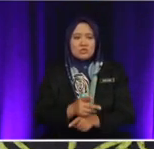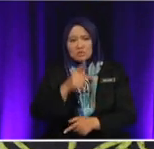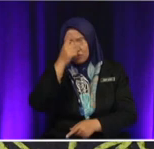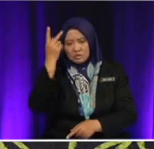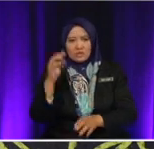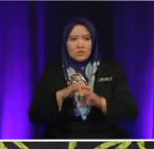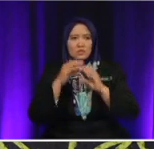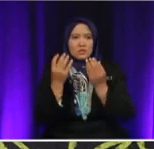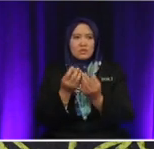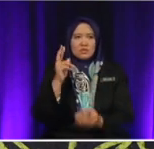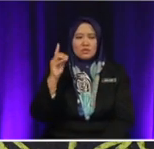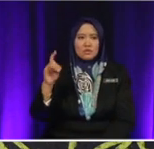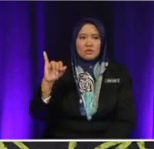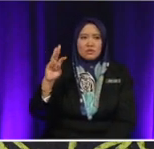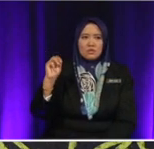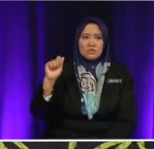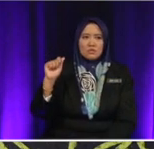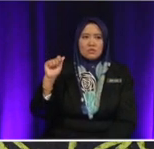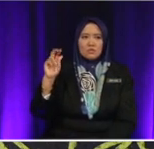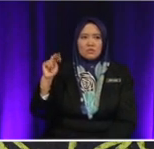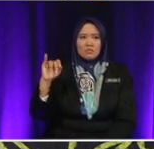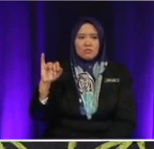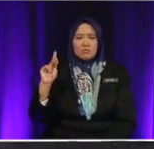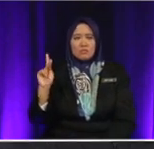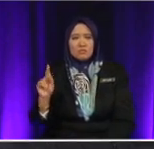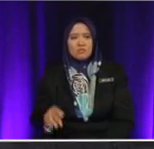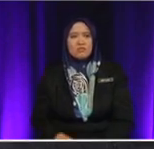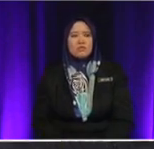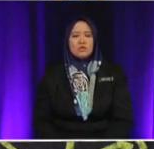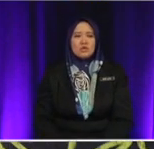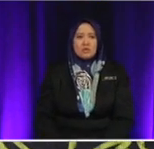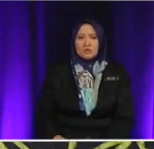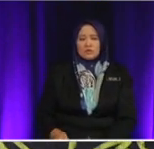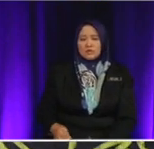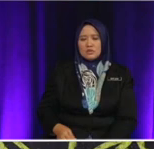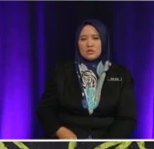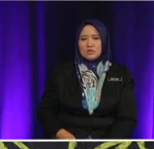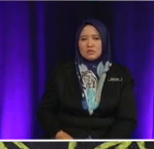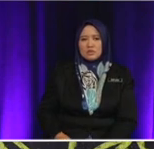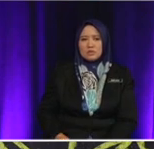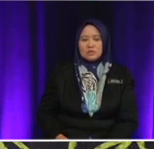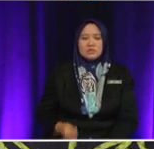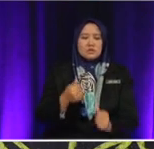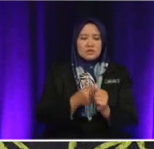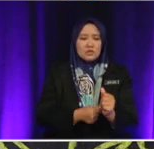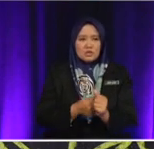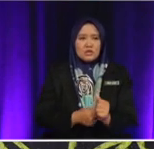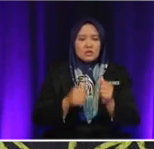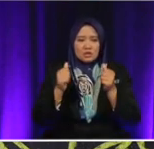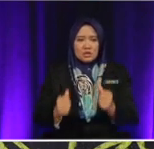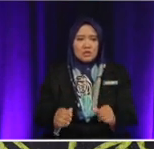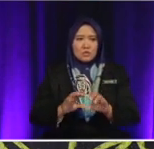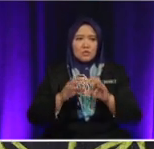dia mempunyai rancangan pekerjaan di mana setiap ahli kumpulan akan saling bekerjasama untuk mencapai matlamat. Lepas